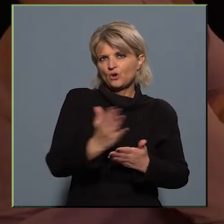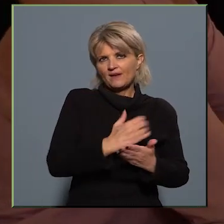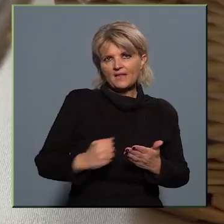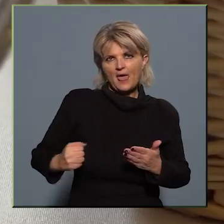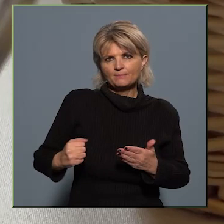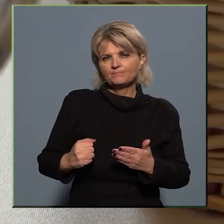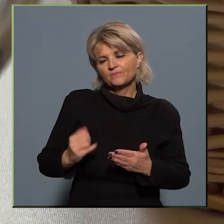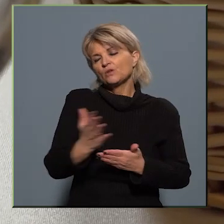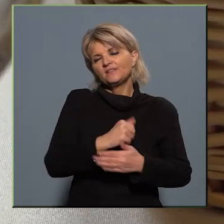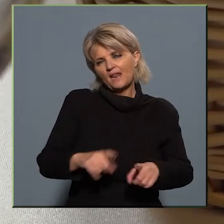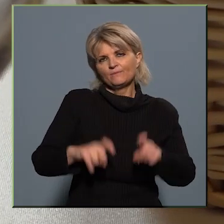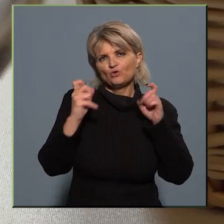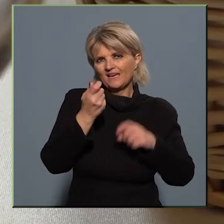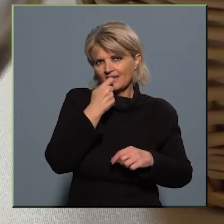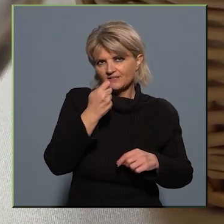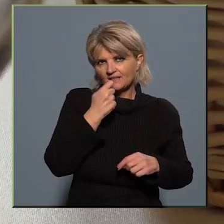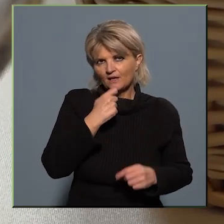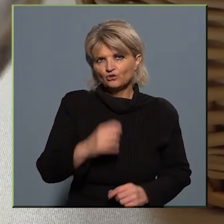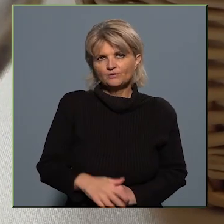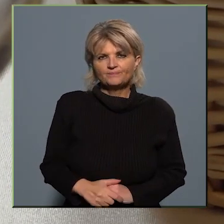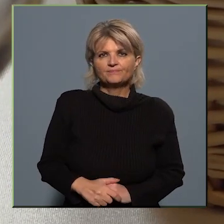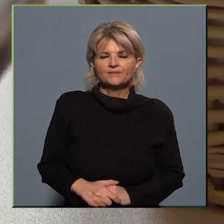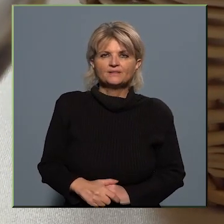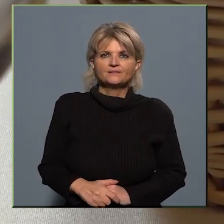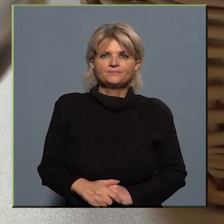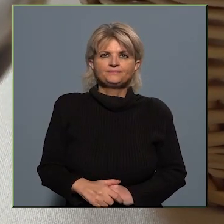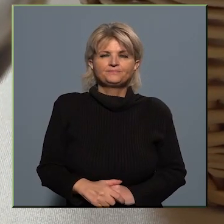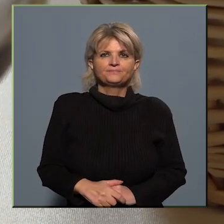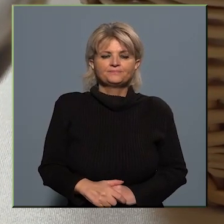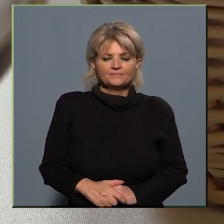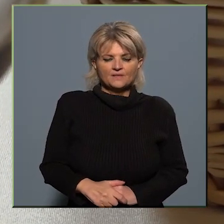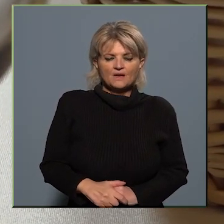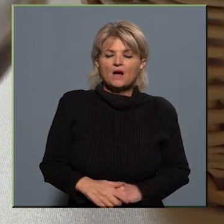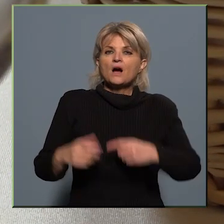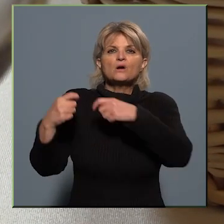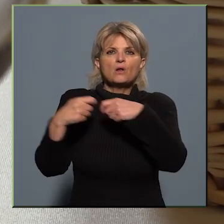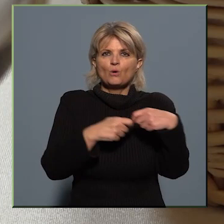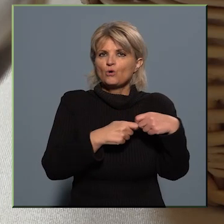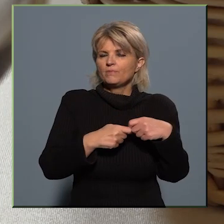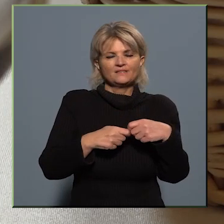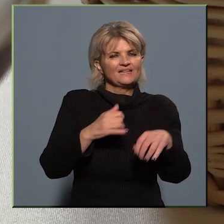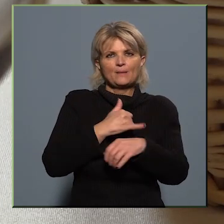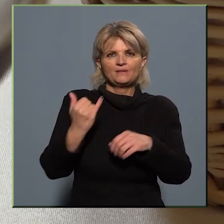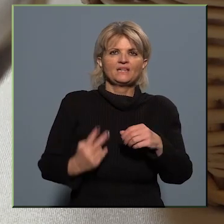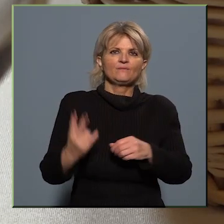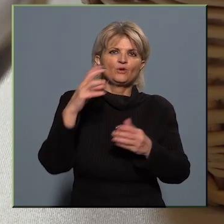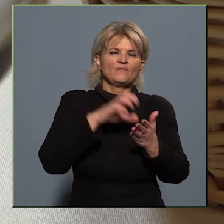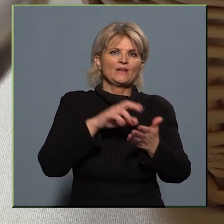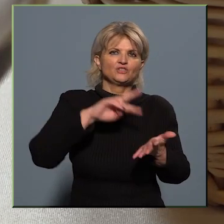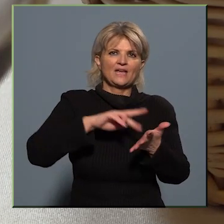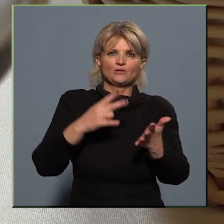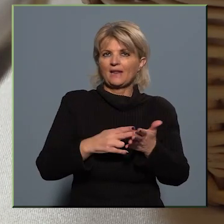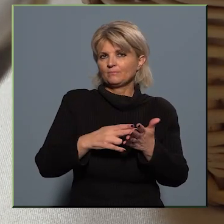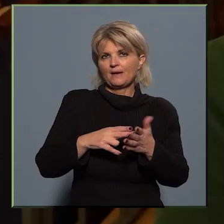Nyilván jövedelemfüggő az étkeztetés egyébként, és maga a klub nem minden fővárosi kerületben van